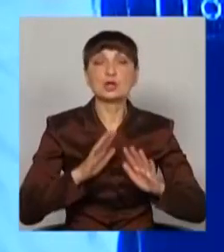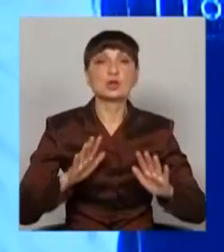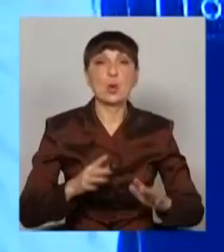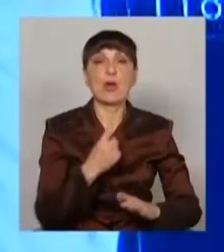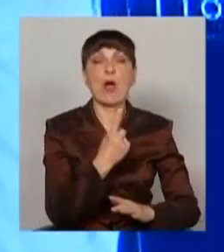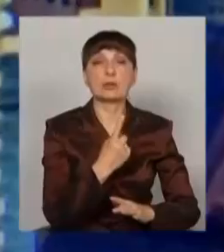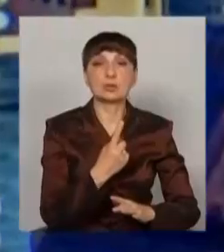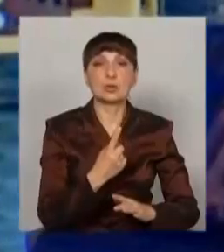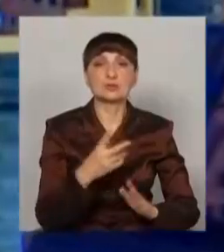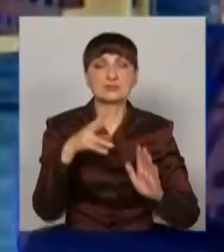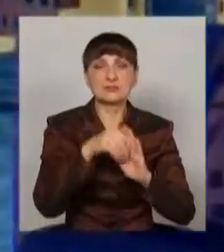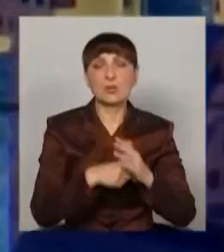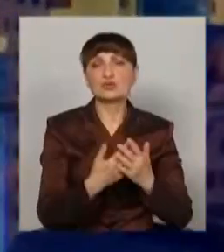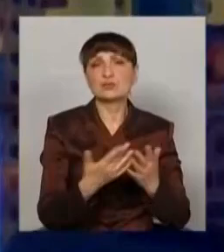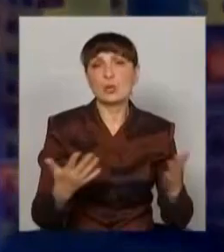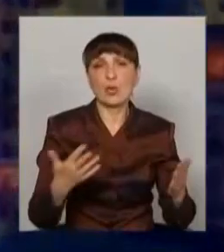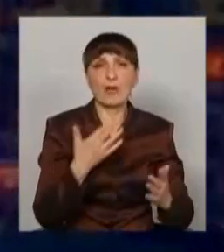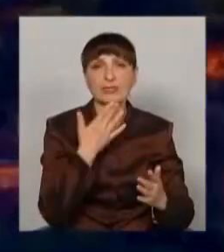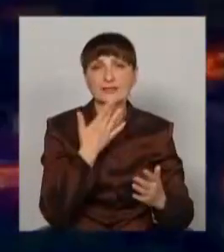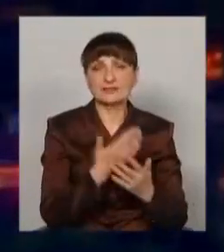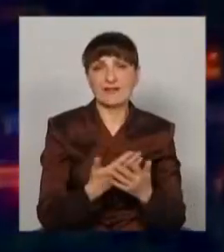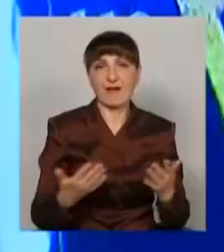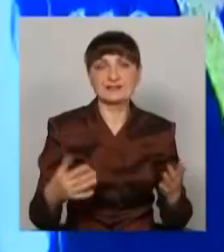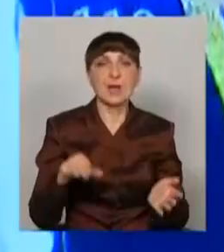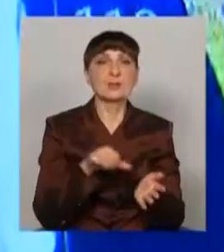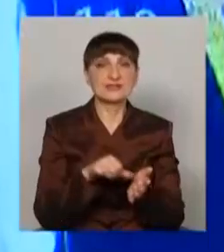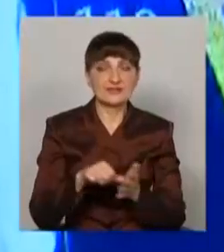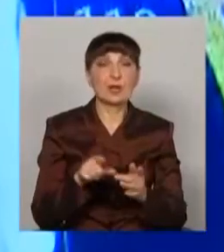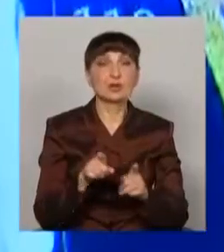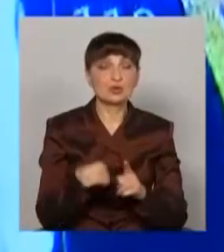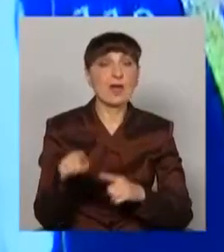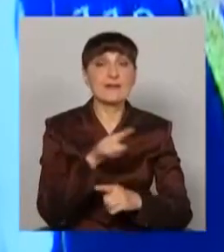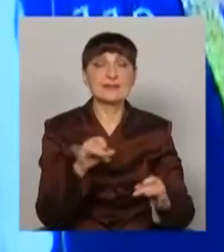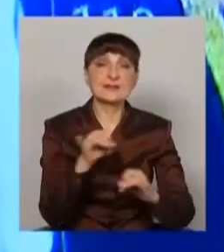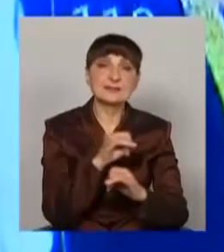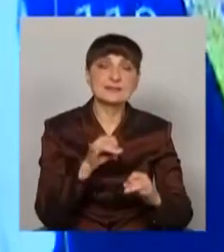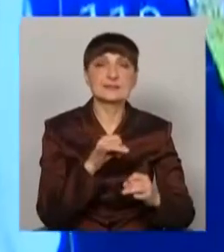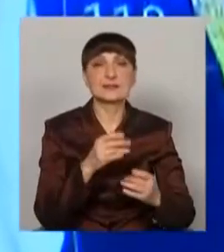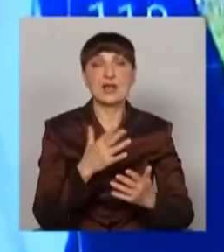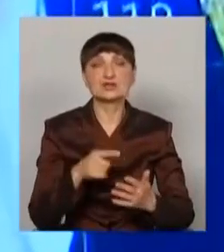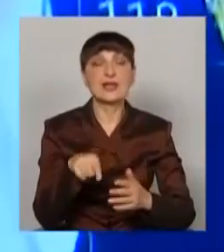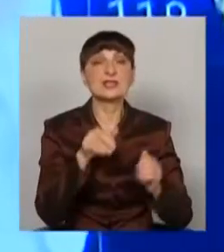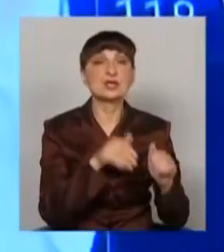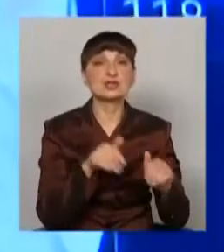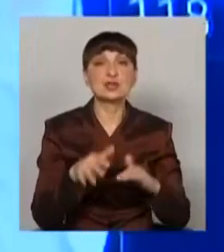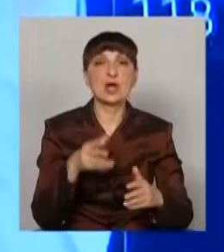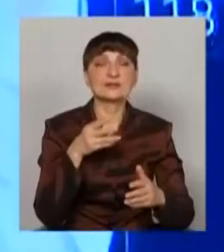да? В нем еще есть очень много этносов, которые представляют тоже диалоговые площадки, и в своем этносе они решают уже вот